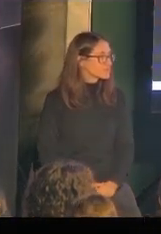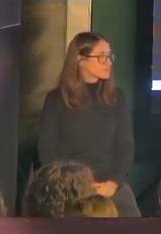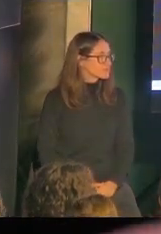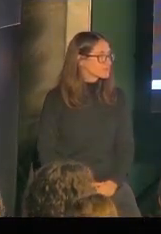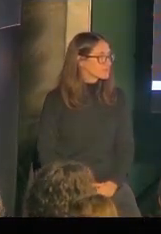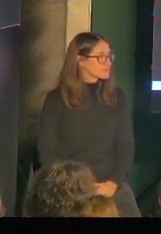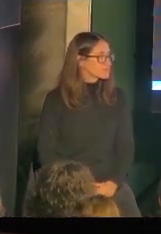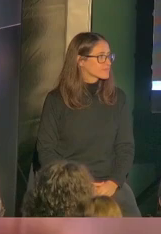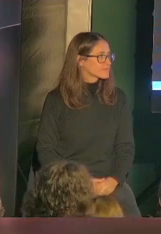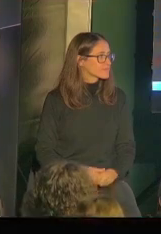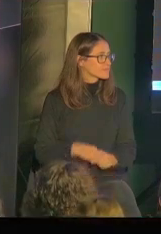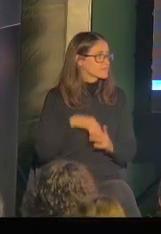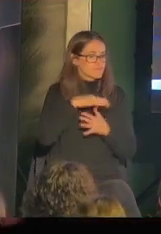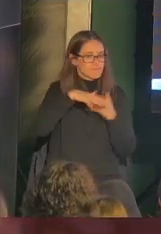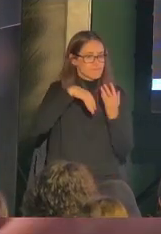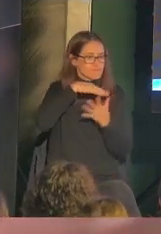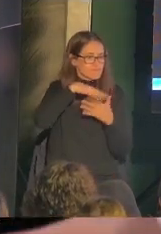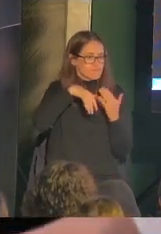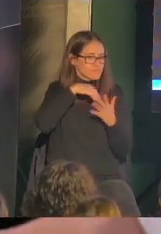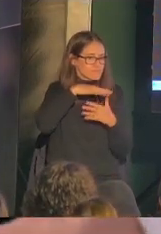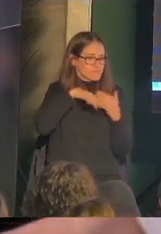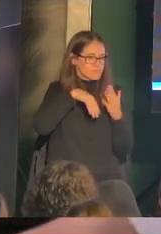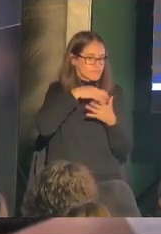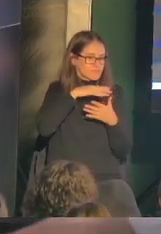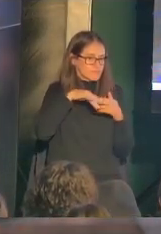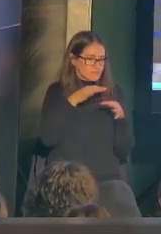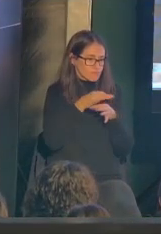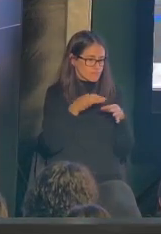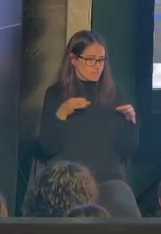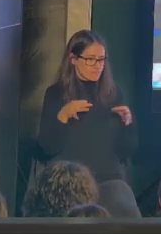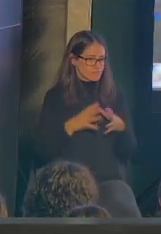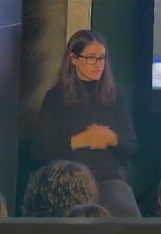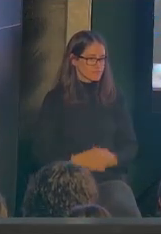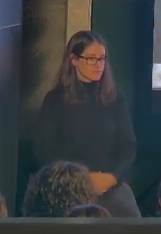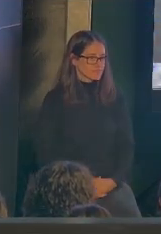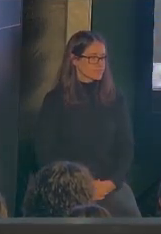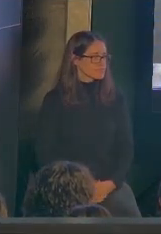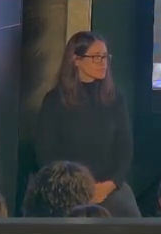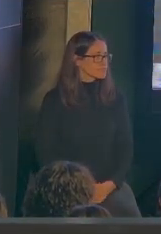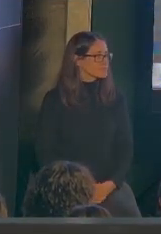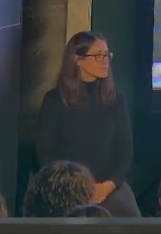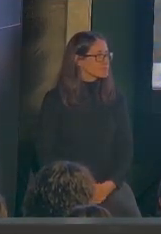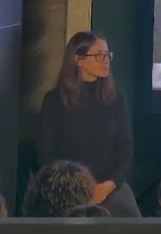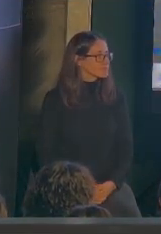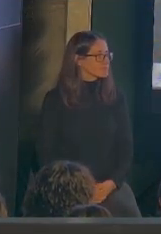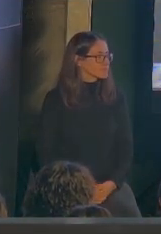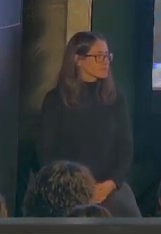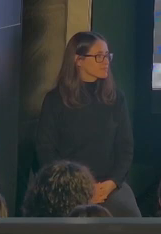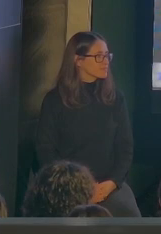i barregem fins que ho tinguem ben homogeni.